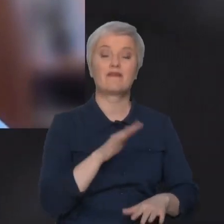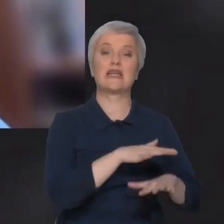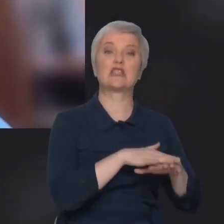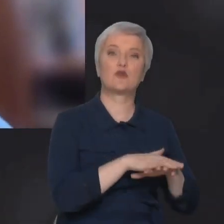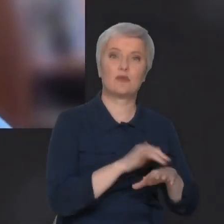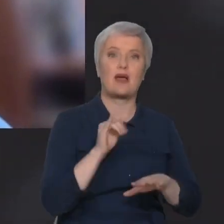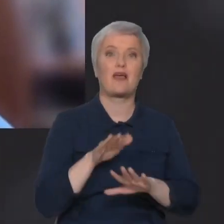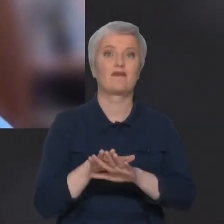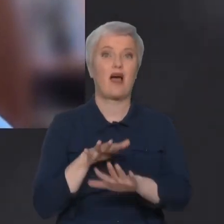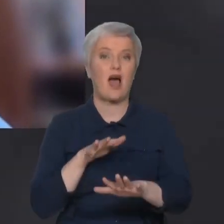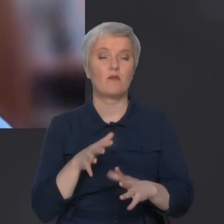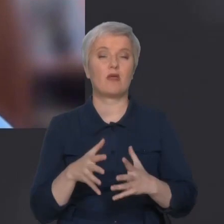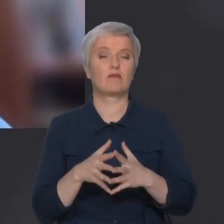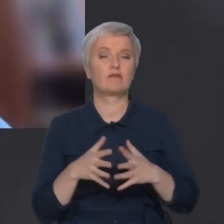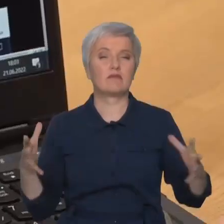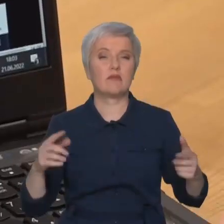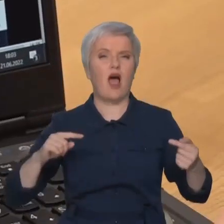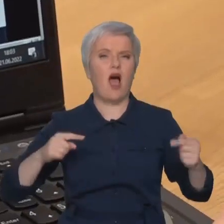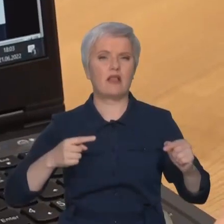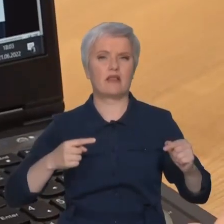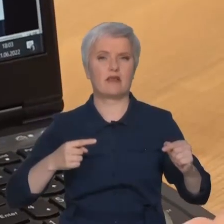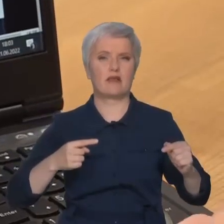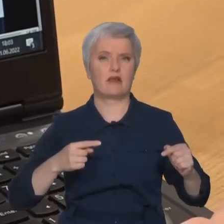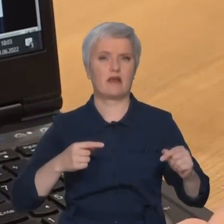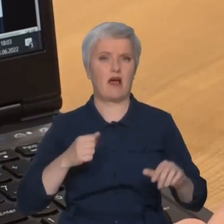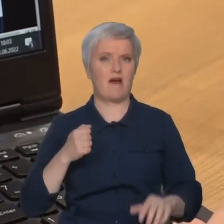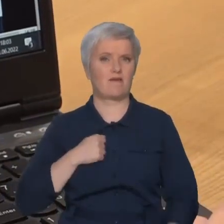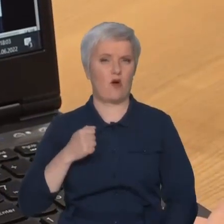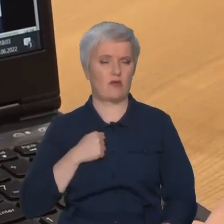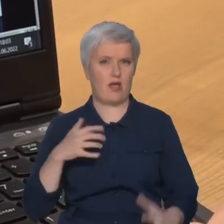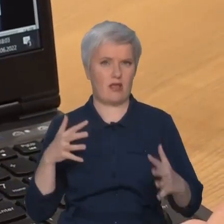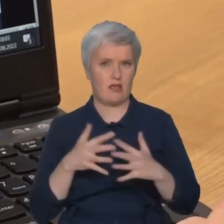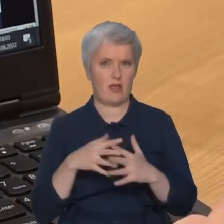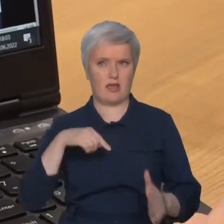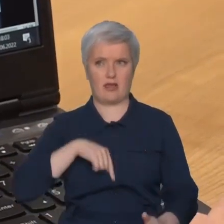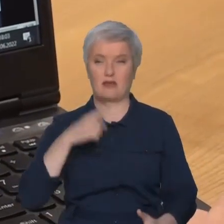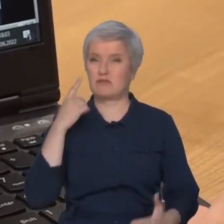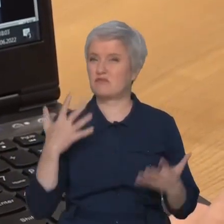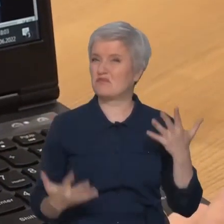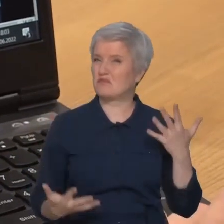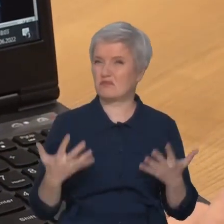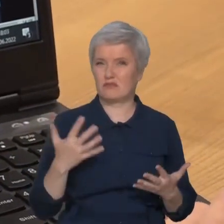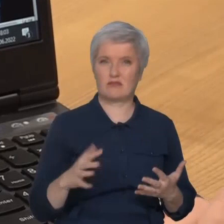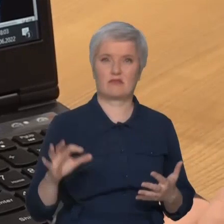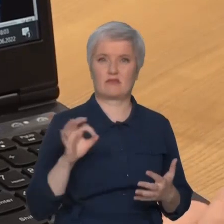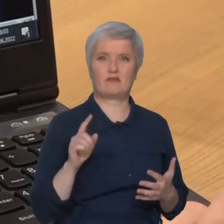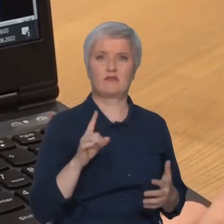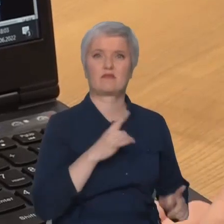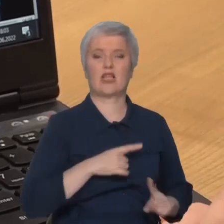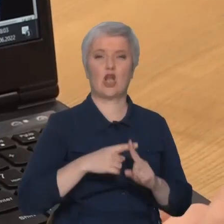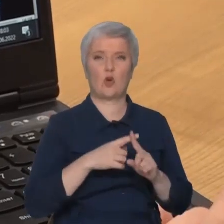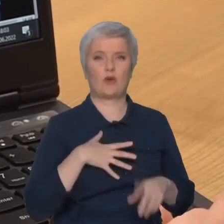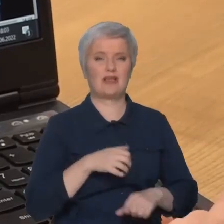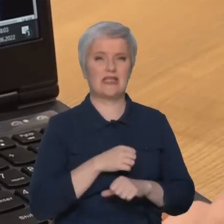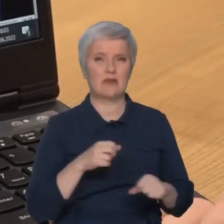тим більше ростуть антивоєнні настрої. Сумнівається у тому, що Білорусь зважиться на повномасштабну війну,